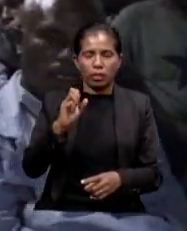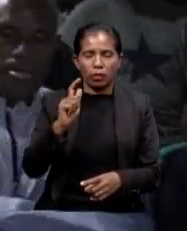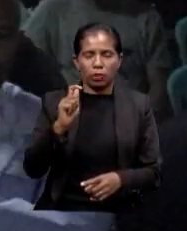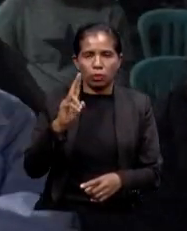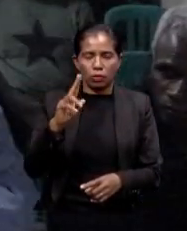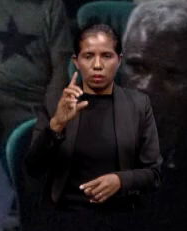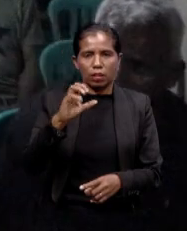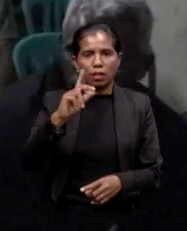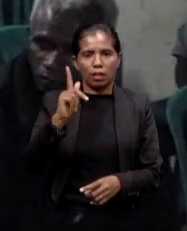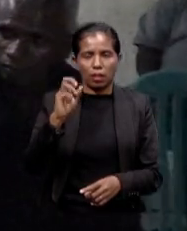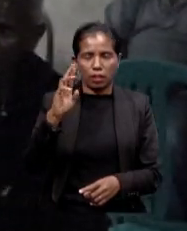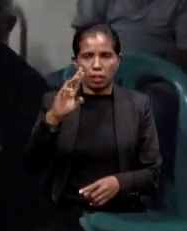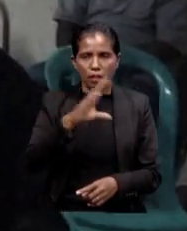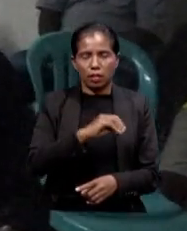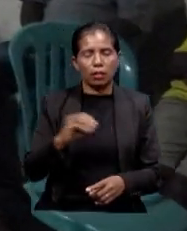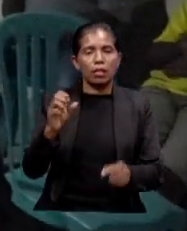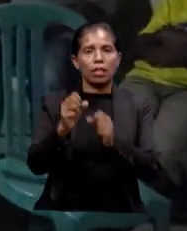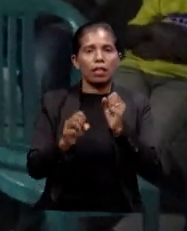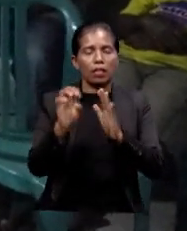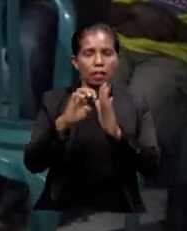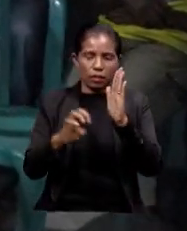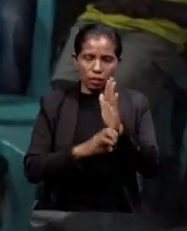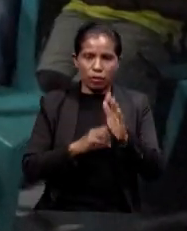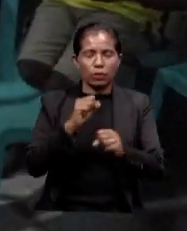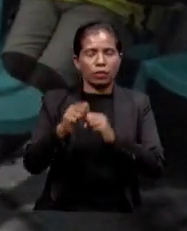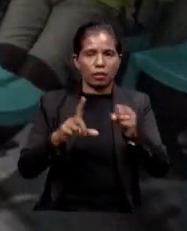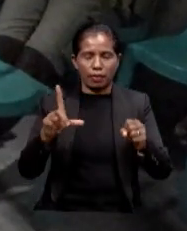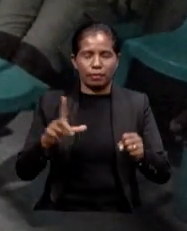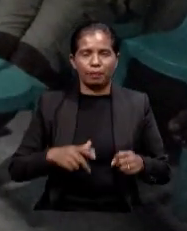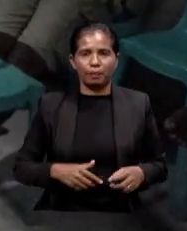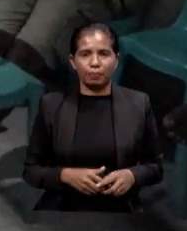Gariwai, no Estado Social. Jimmy Fernandes, Jemen.